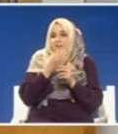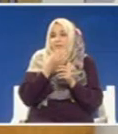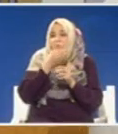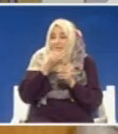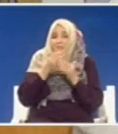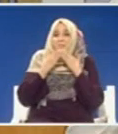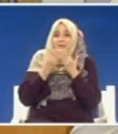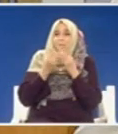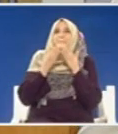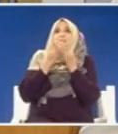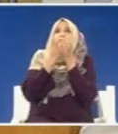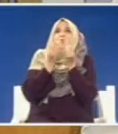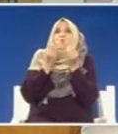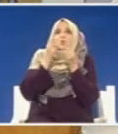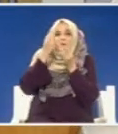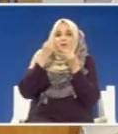الحقيس قوين يغدي في كنسة